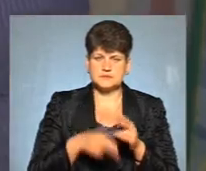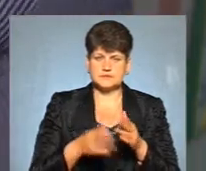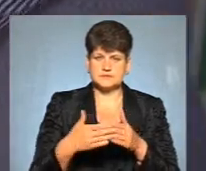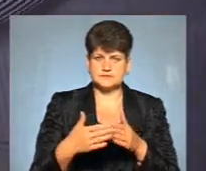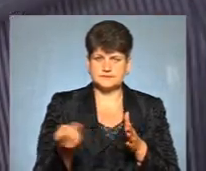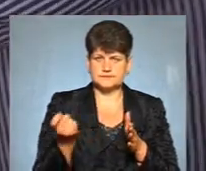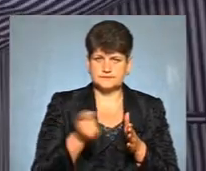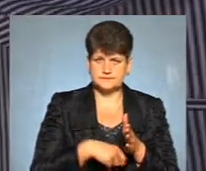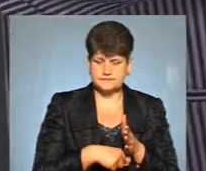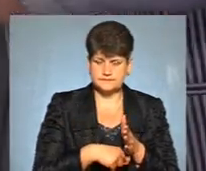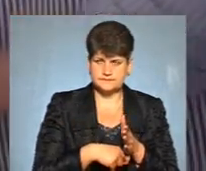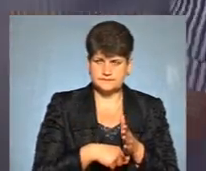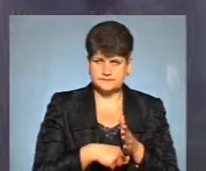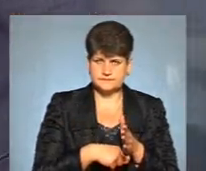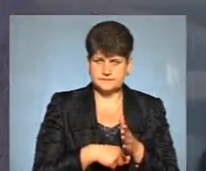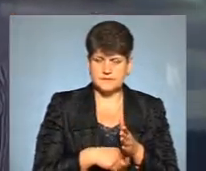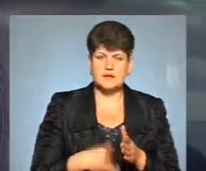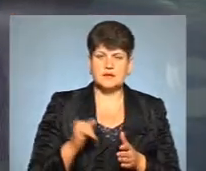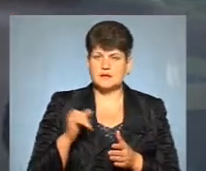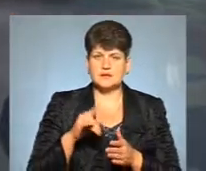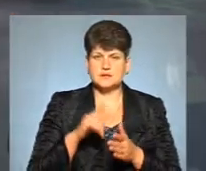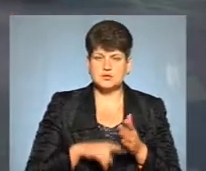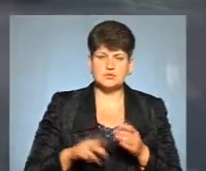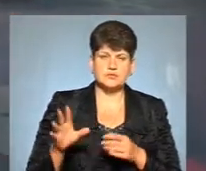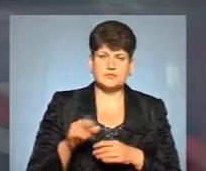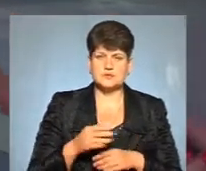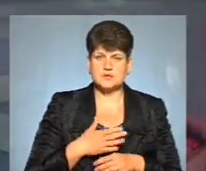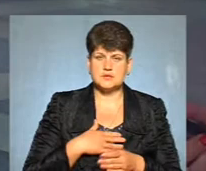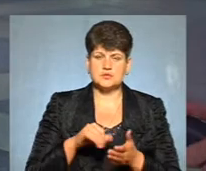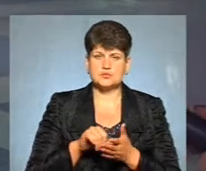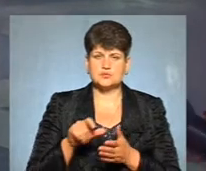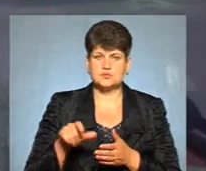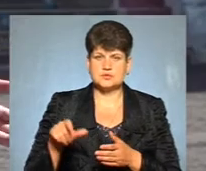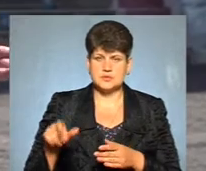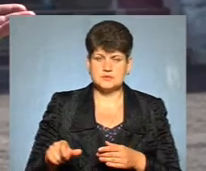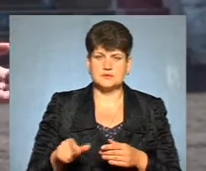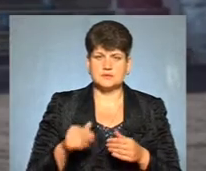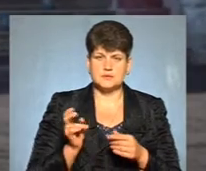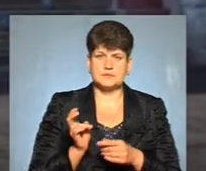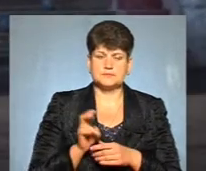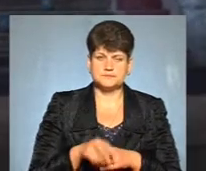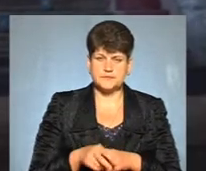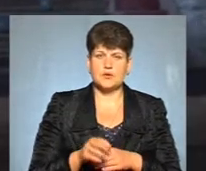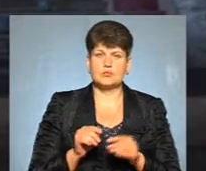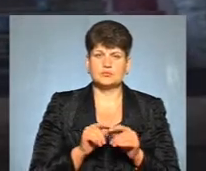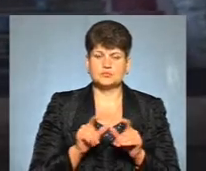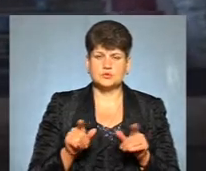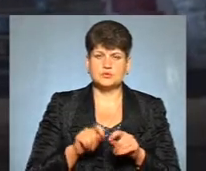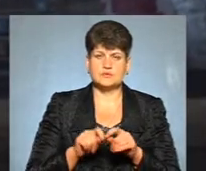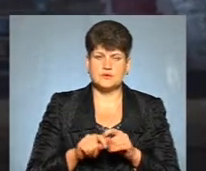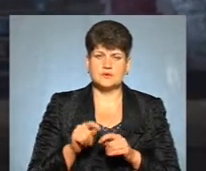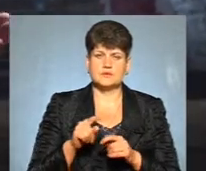закриваємо і надіємося, що всі наші учасники тестування пройшли. Пункт тестування у 27-й